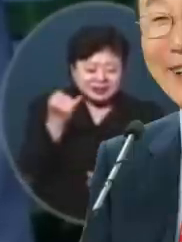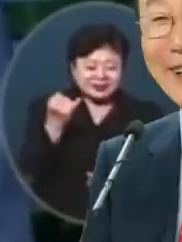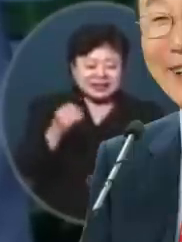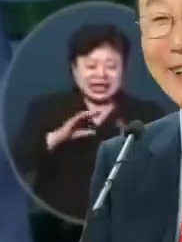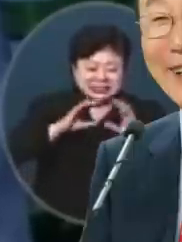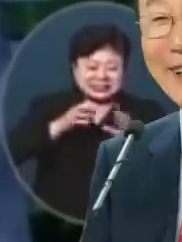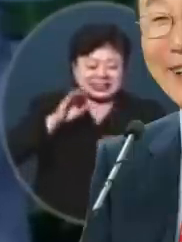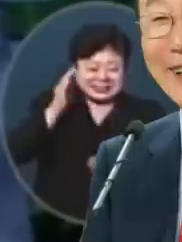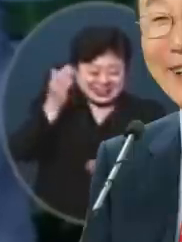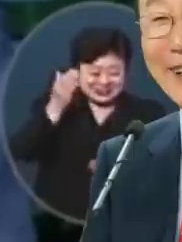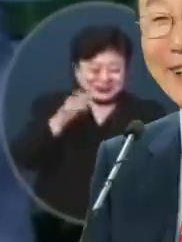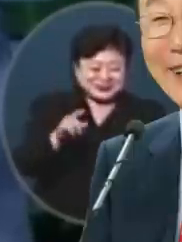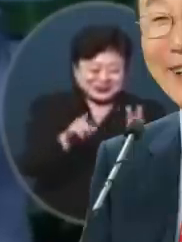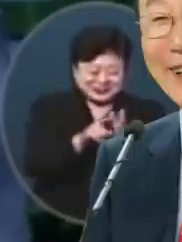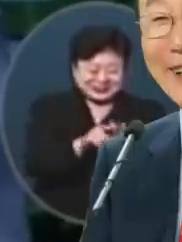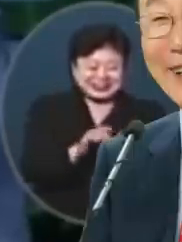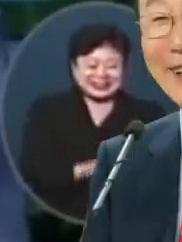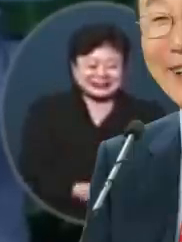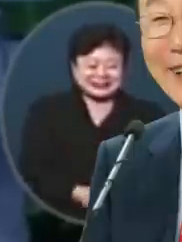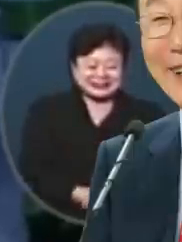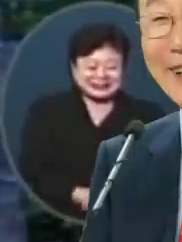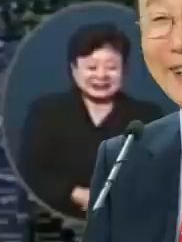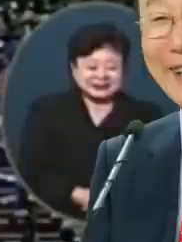줄 믿습니다.